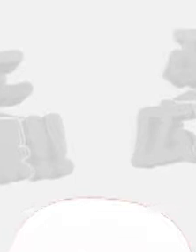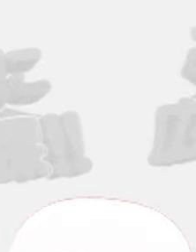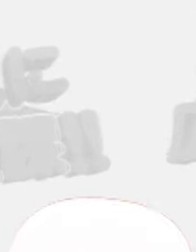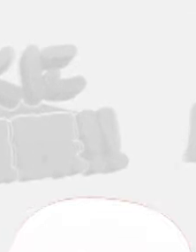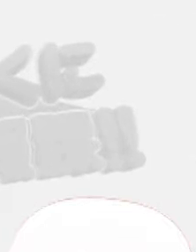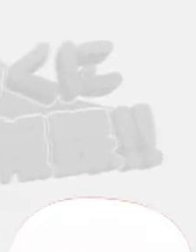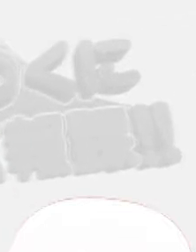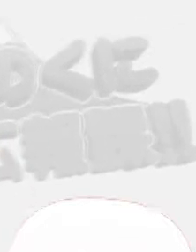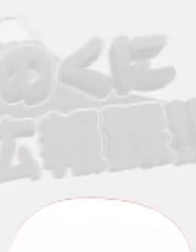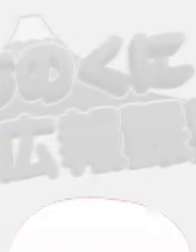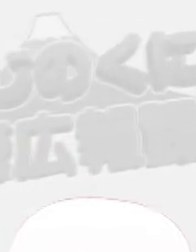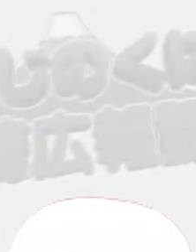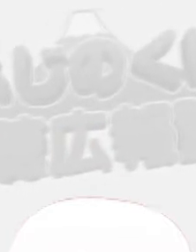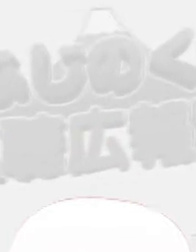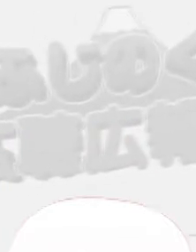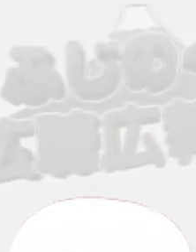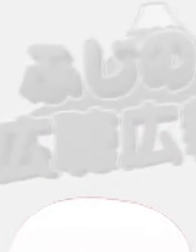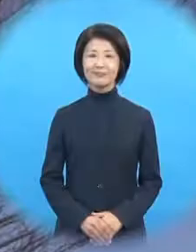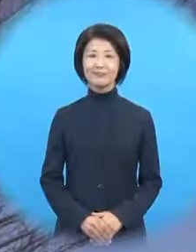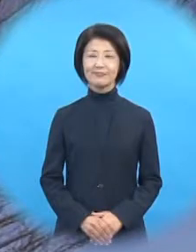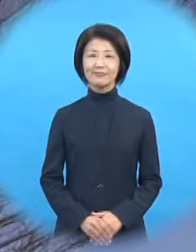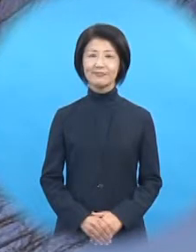藤野国校長広報課。